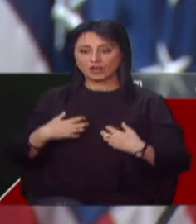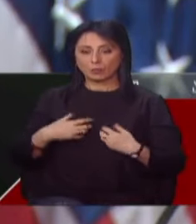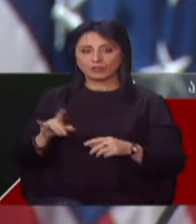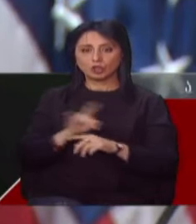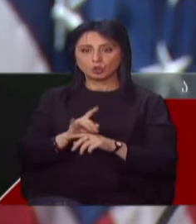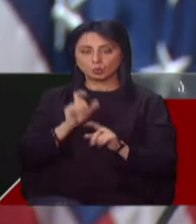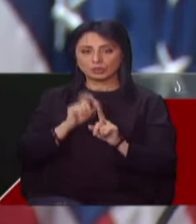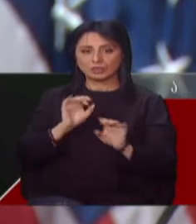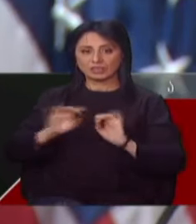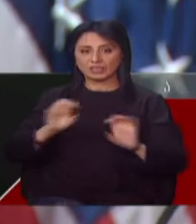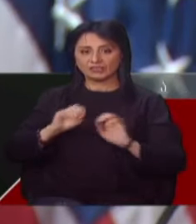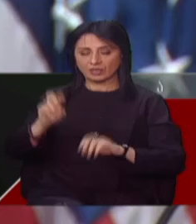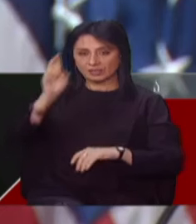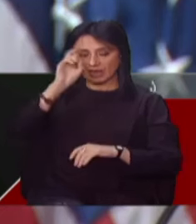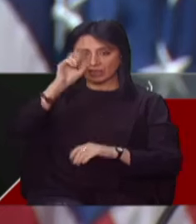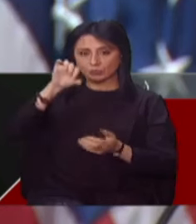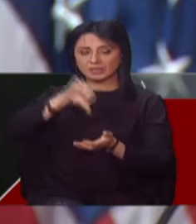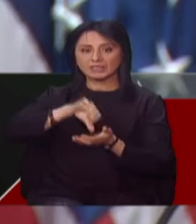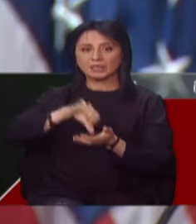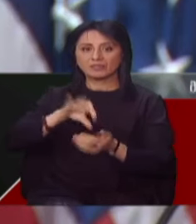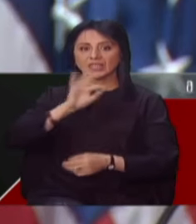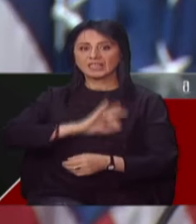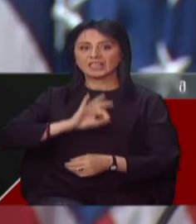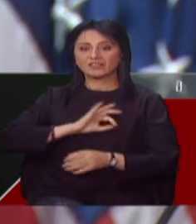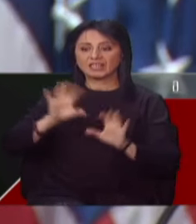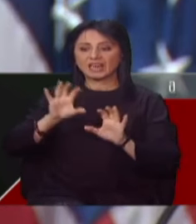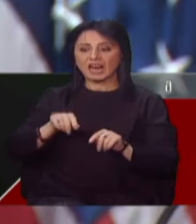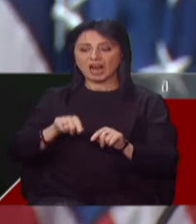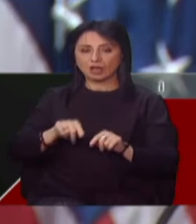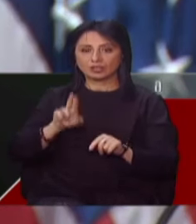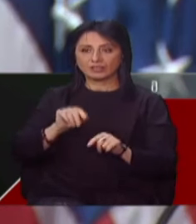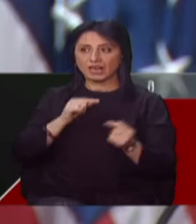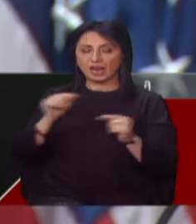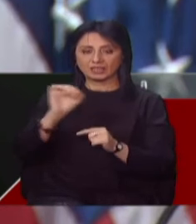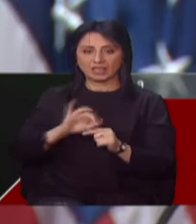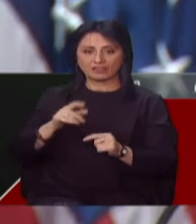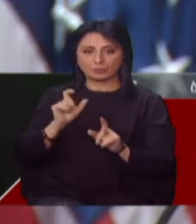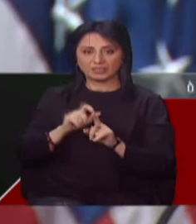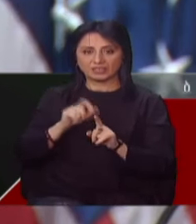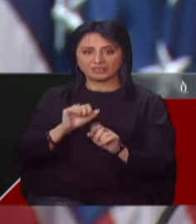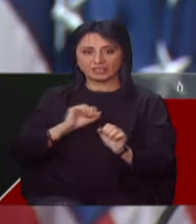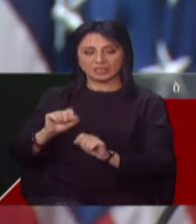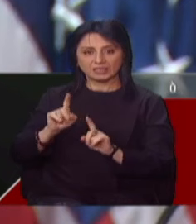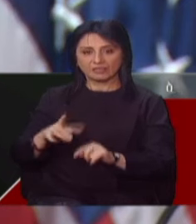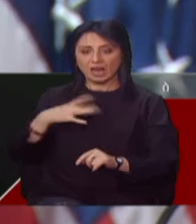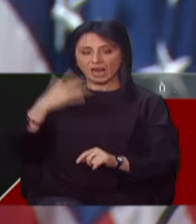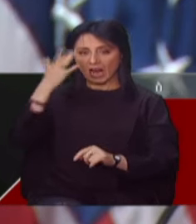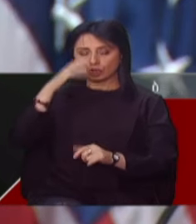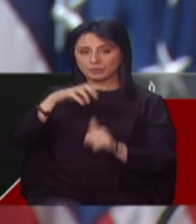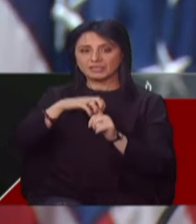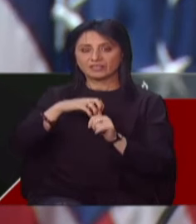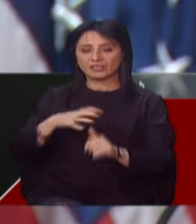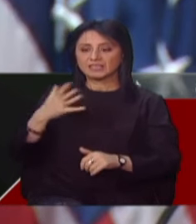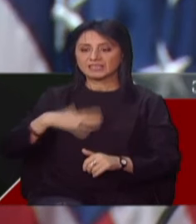ცრუ ნარატივს, რომელსაც ხელისუფლების წარმომადგენლები იყენებენ კანონმდებლობისა და ანტიდასავლური რიტორიკის დასაცავად. ქართული ოცნების